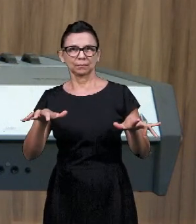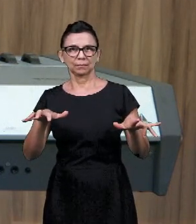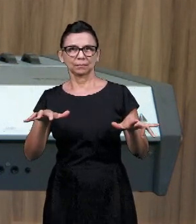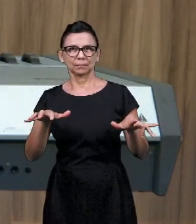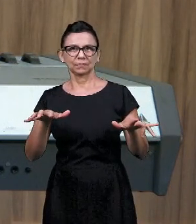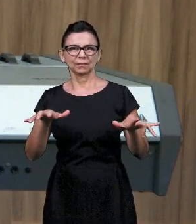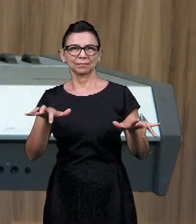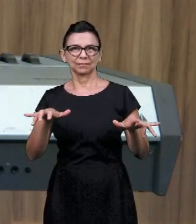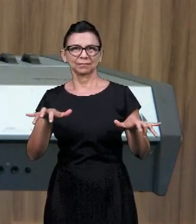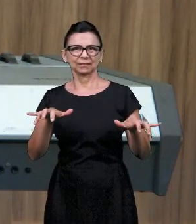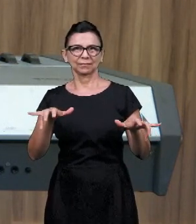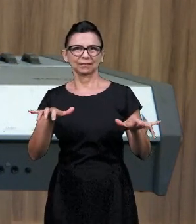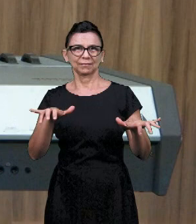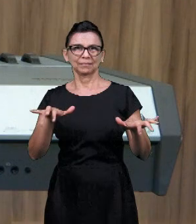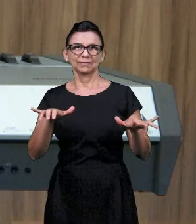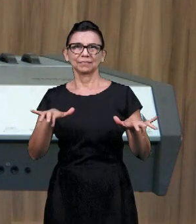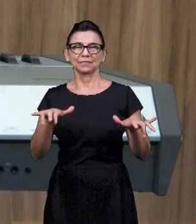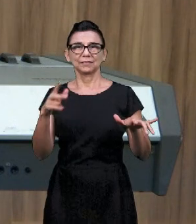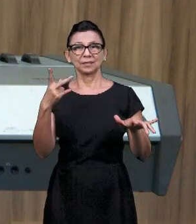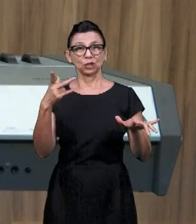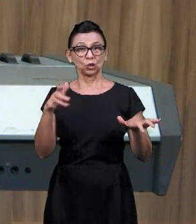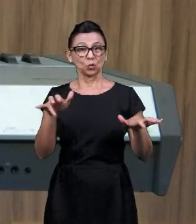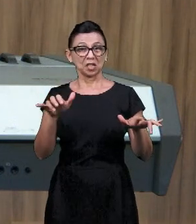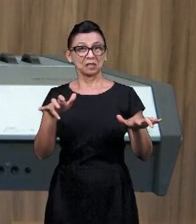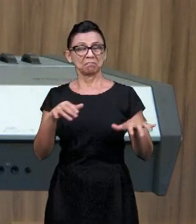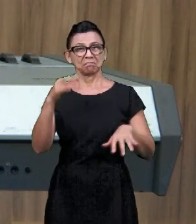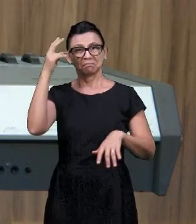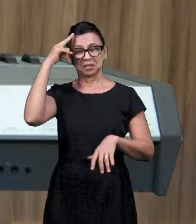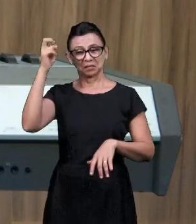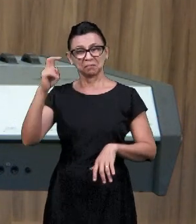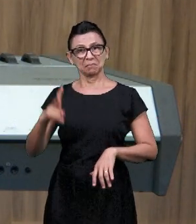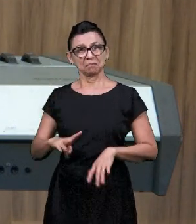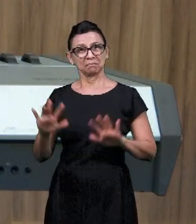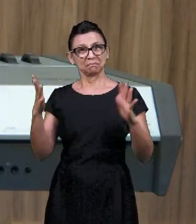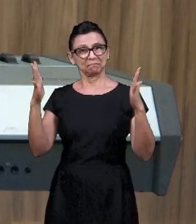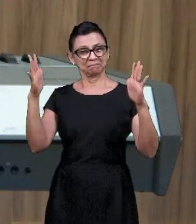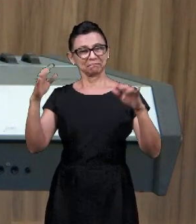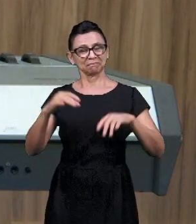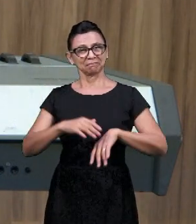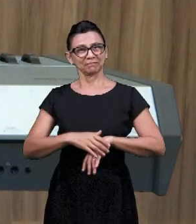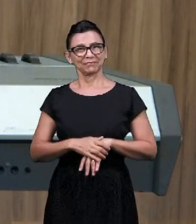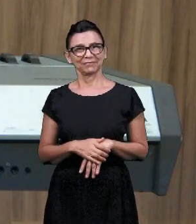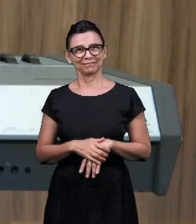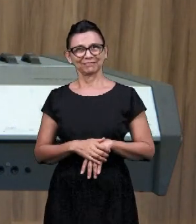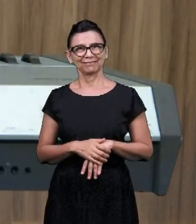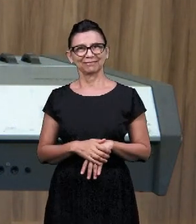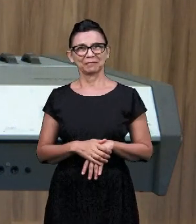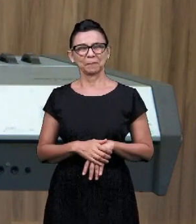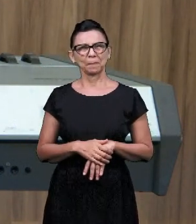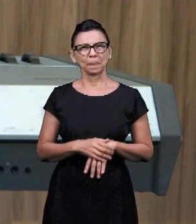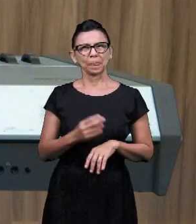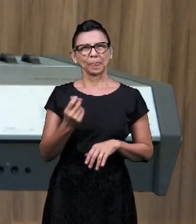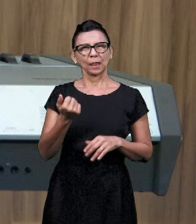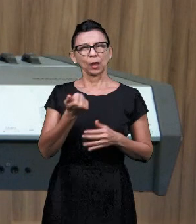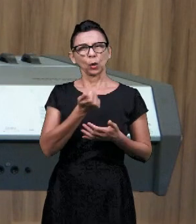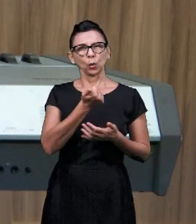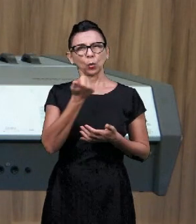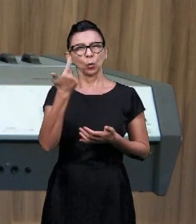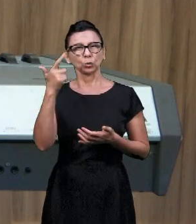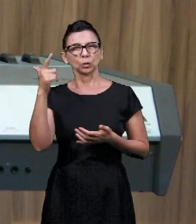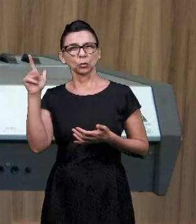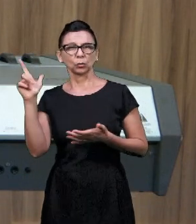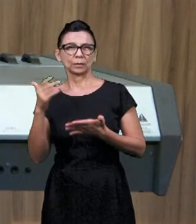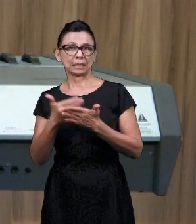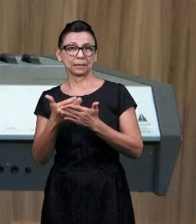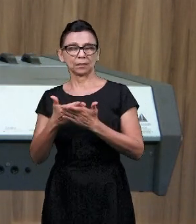êtes très attentif, très appliqué. Dans les études précédentes, nous avons déjà appris